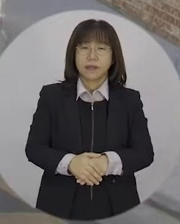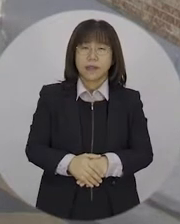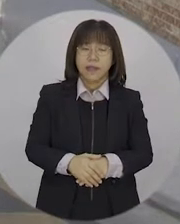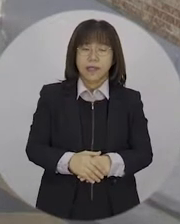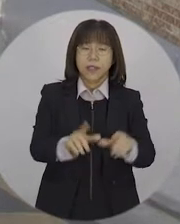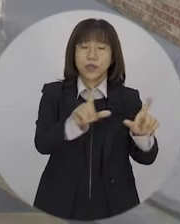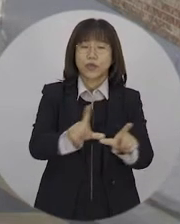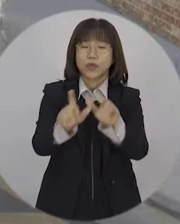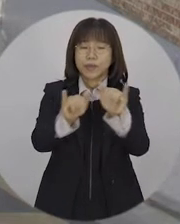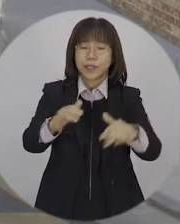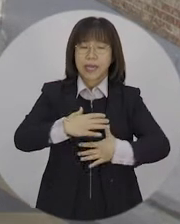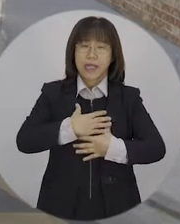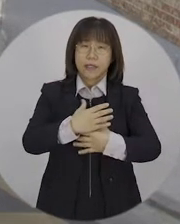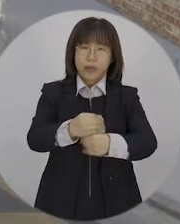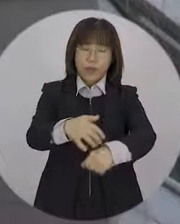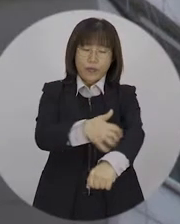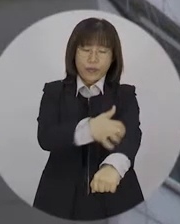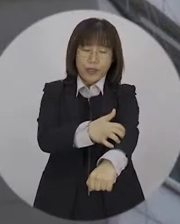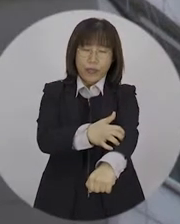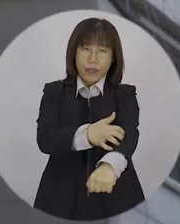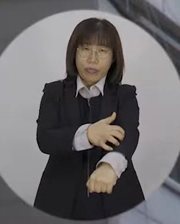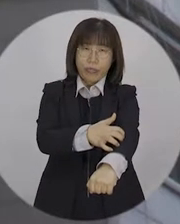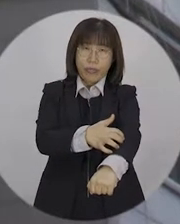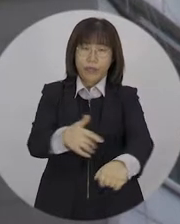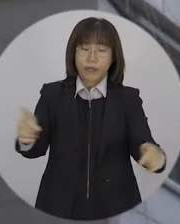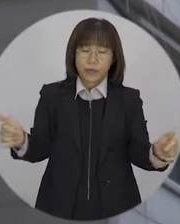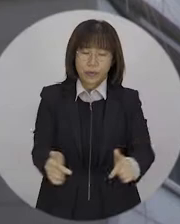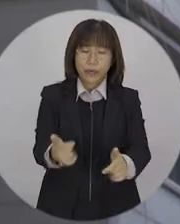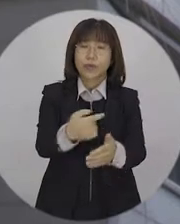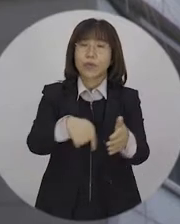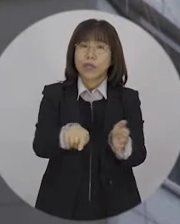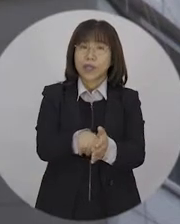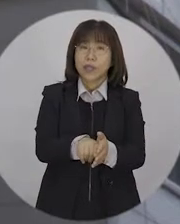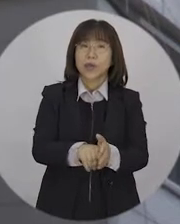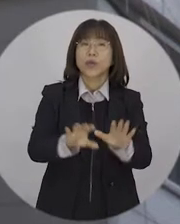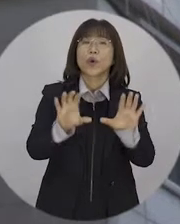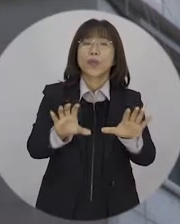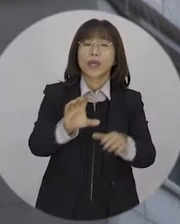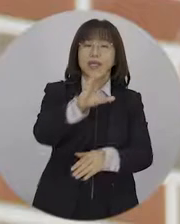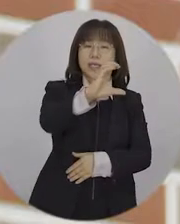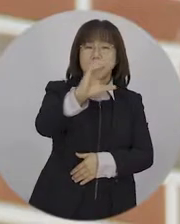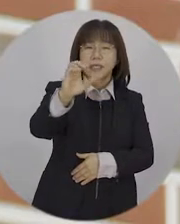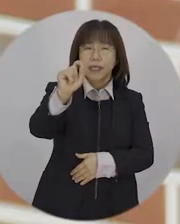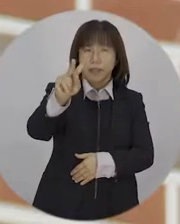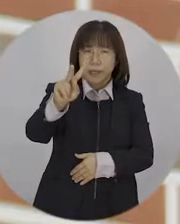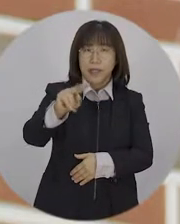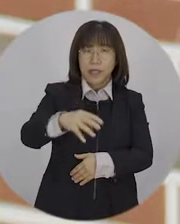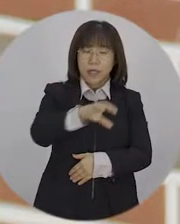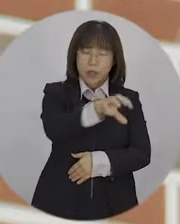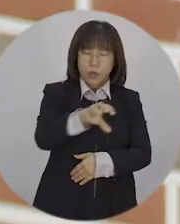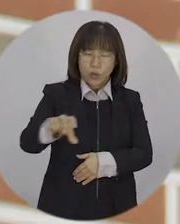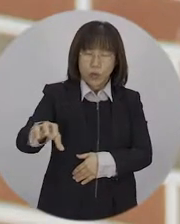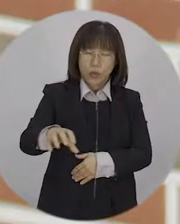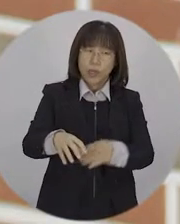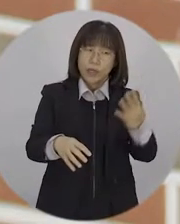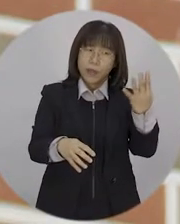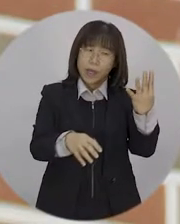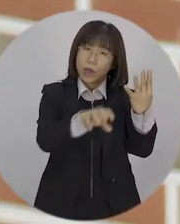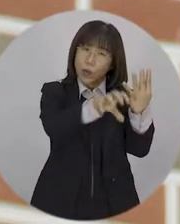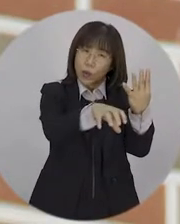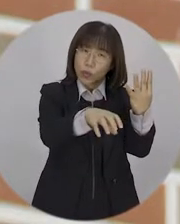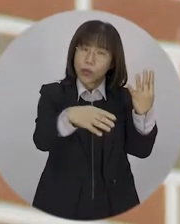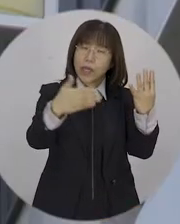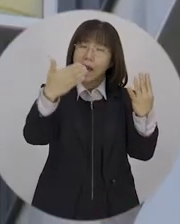주민 안전망 강화 및 불편을 해소하고자 이번에 고해상도 CCTV 카메라를 4개소에 9대를